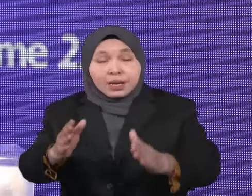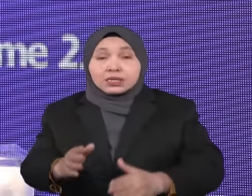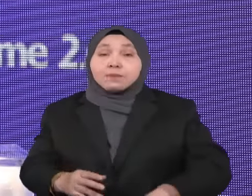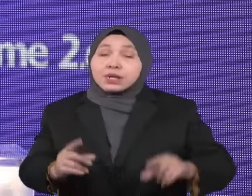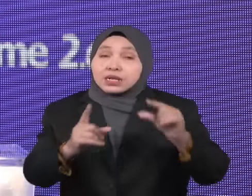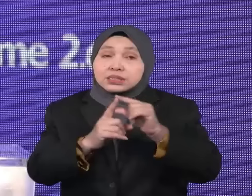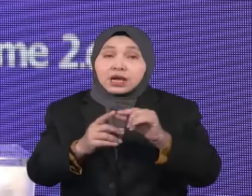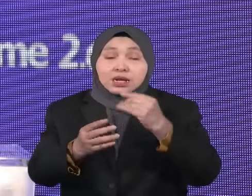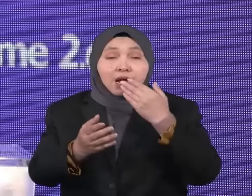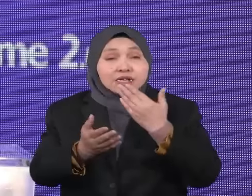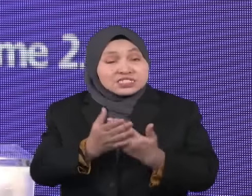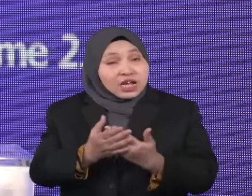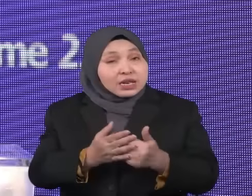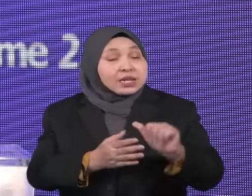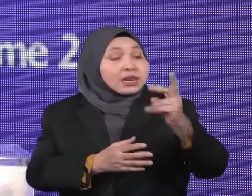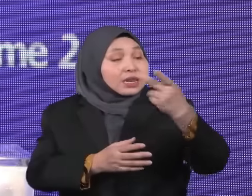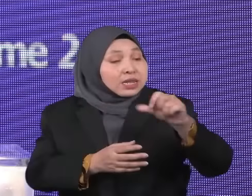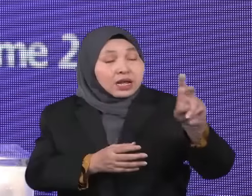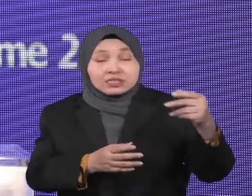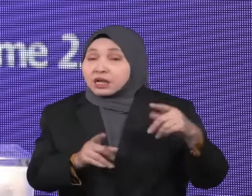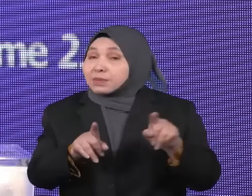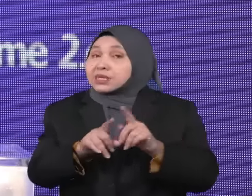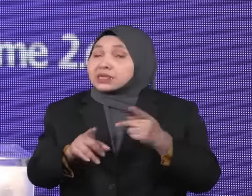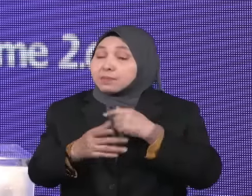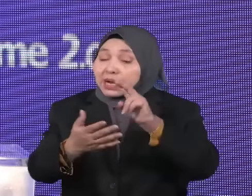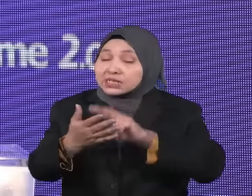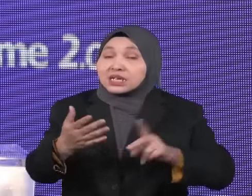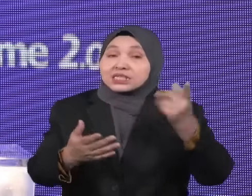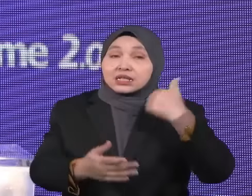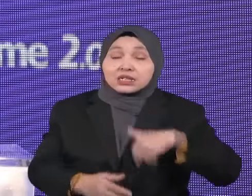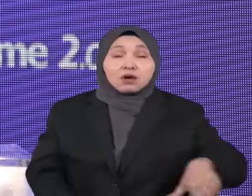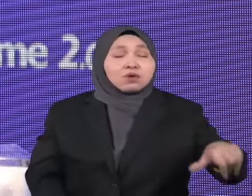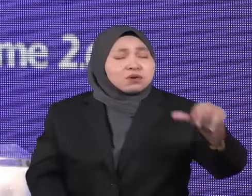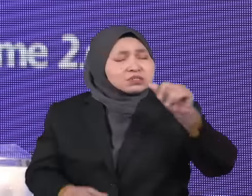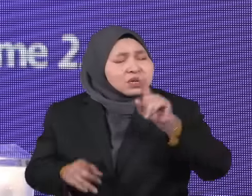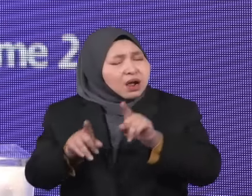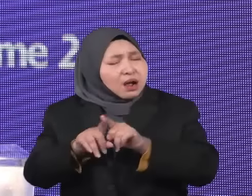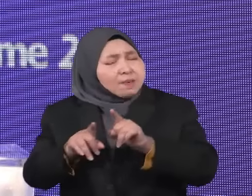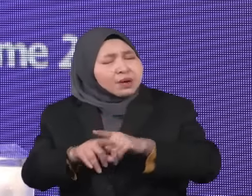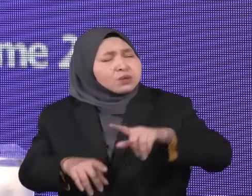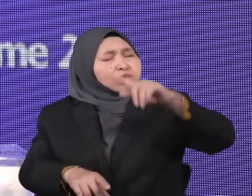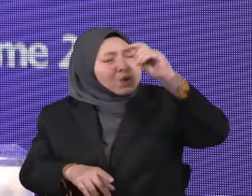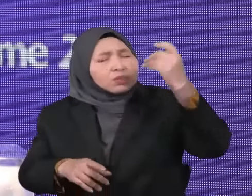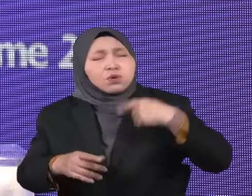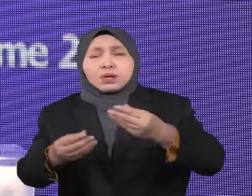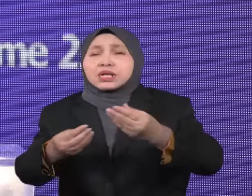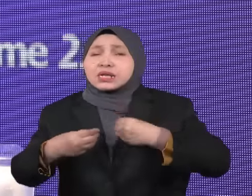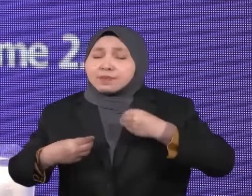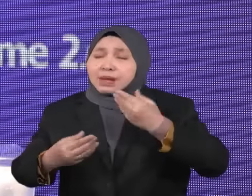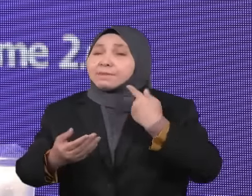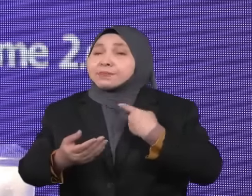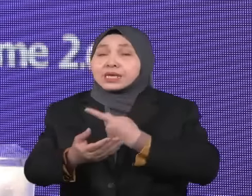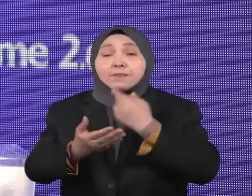Ustaz, ya. Sama seperti apa yang kita baca sebentar tadi, Rabbana atina fid dunya hasanah, berikanlah kepada kami kebaikan di dunia